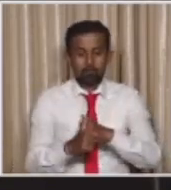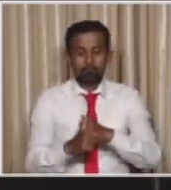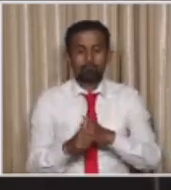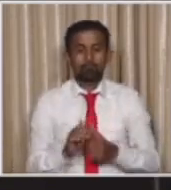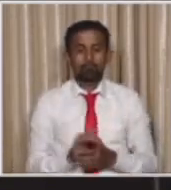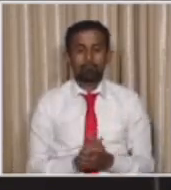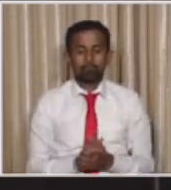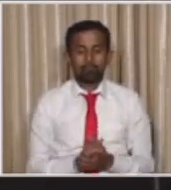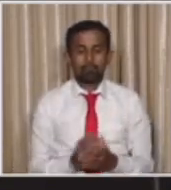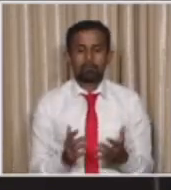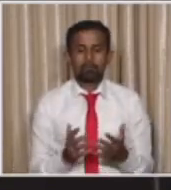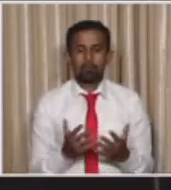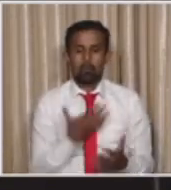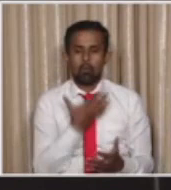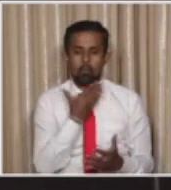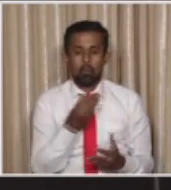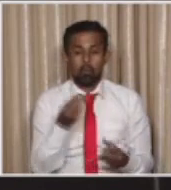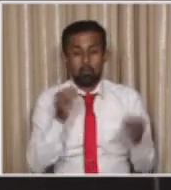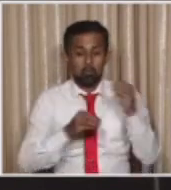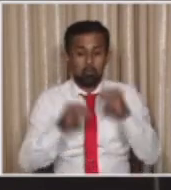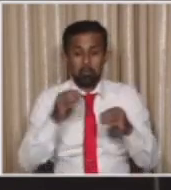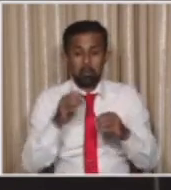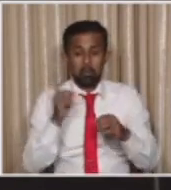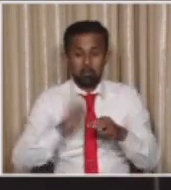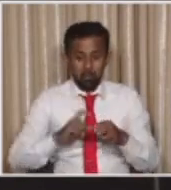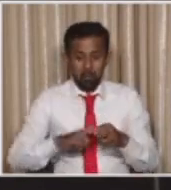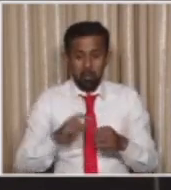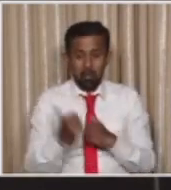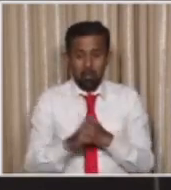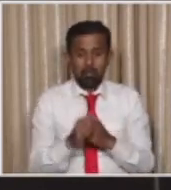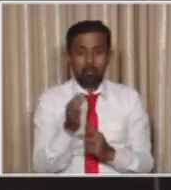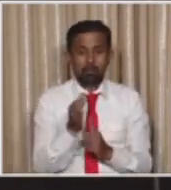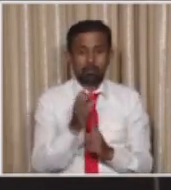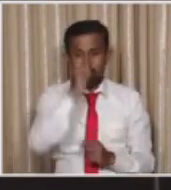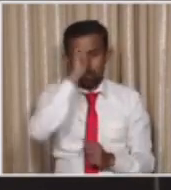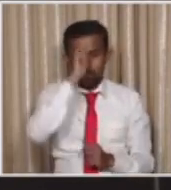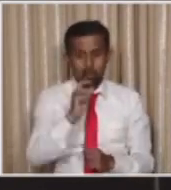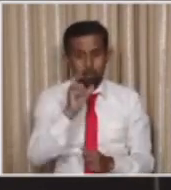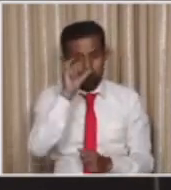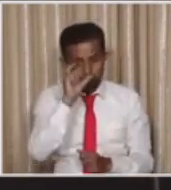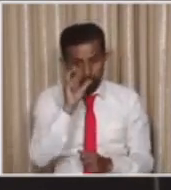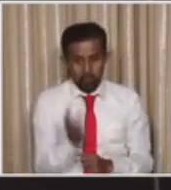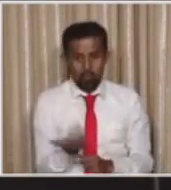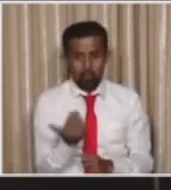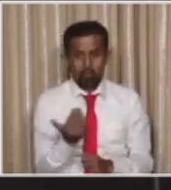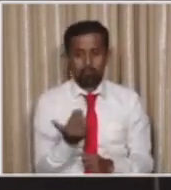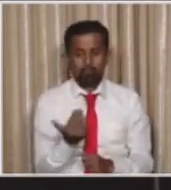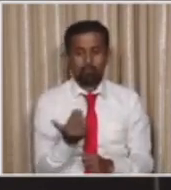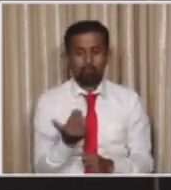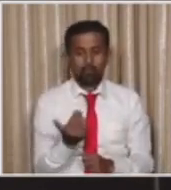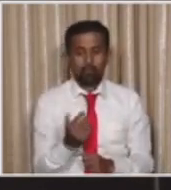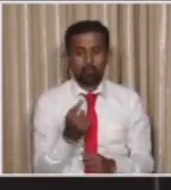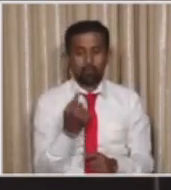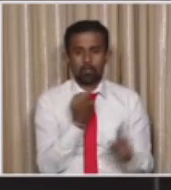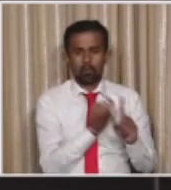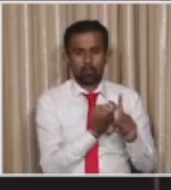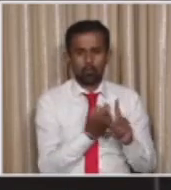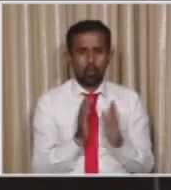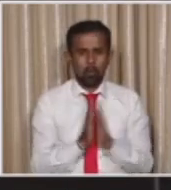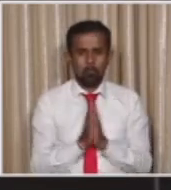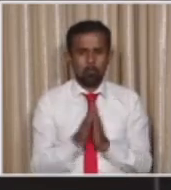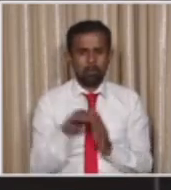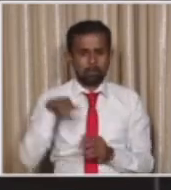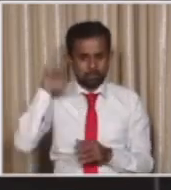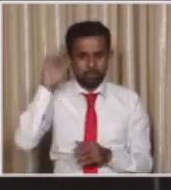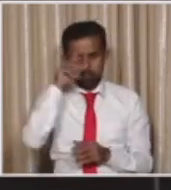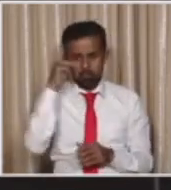එහෙමනම් නැති ජනවර්ගයේ ප්‍රශ්නයක් ඇති කරන අය ගැන ජනාධිපතිගේ අවධානය යොමු කරන්න ඕනේ. අපි දන්නවා කුරුන්දි විහාරයේ මීට මාස කිහිපයකට